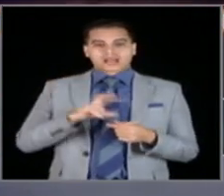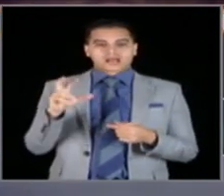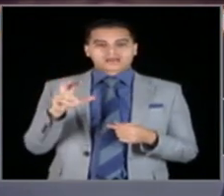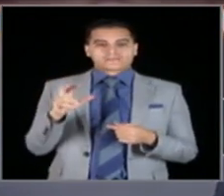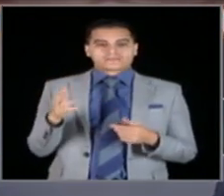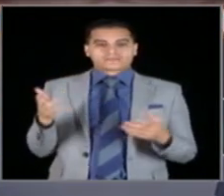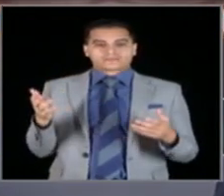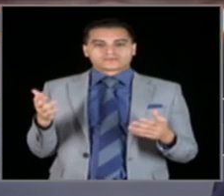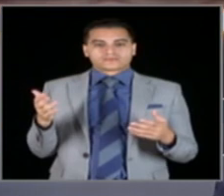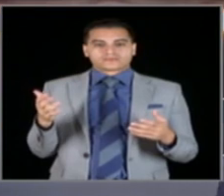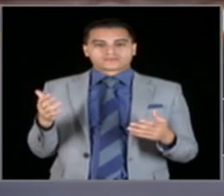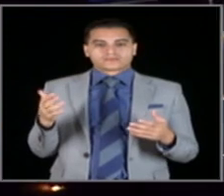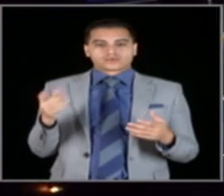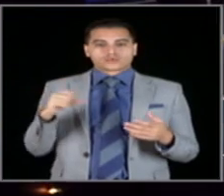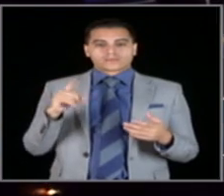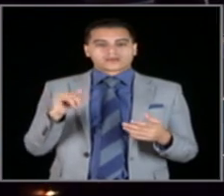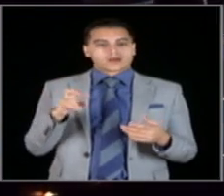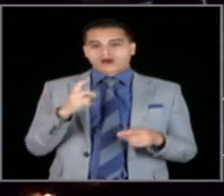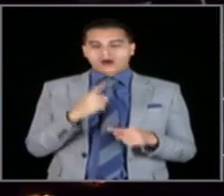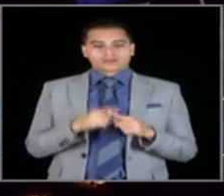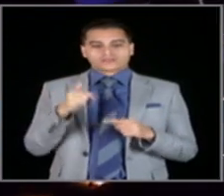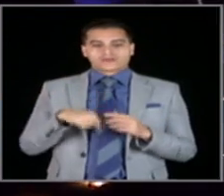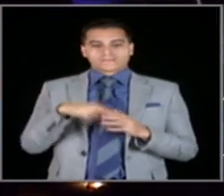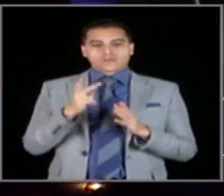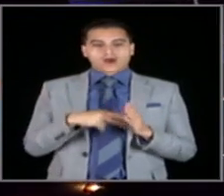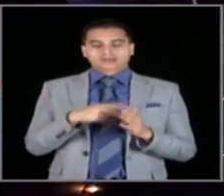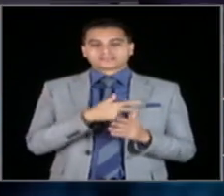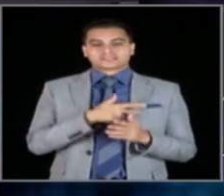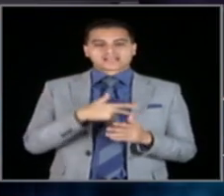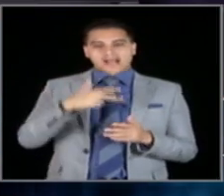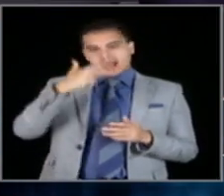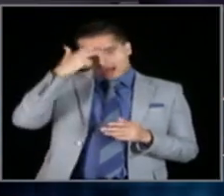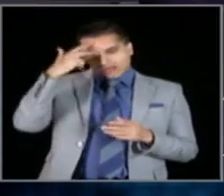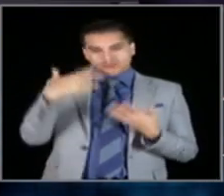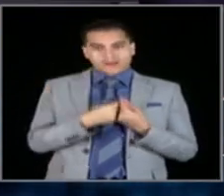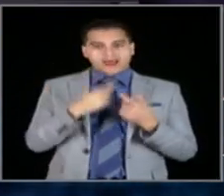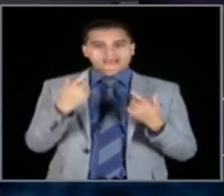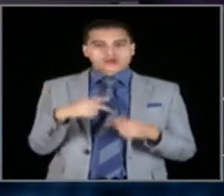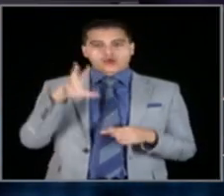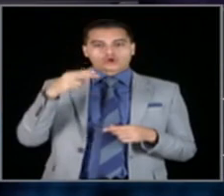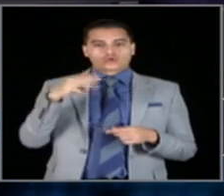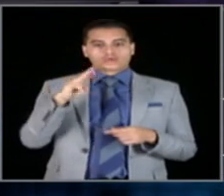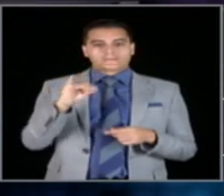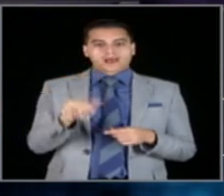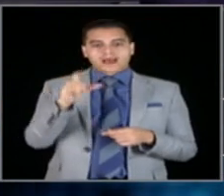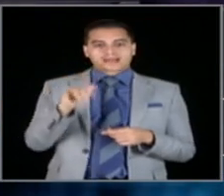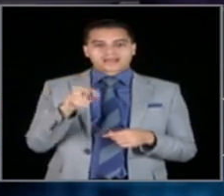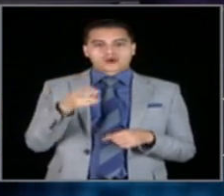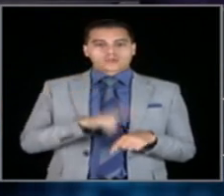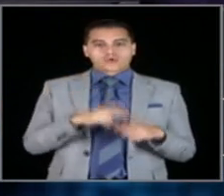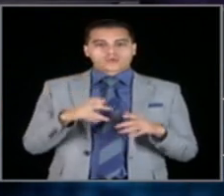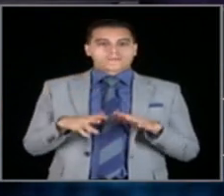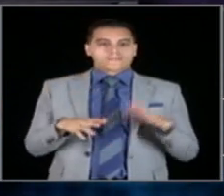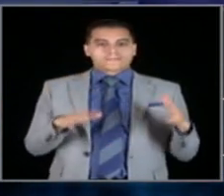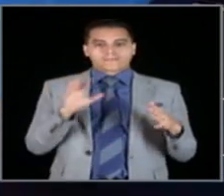فنزويلا روبية. غلط. تم توقيع اتفاقية العريش بين الدولة العثمانية ودولة أوروبية عام